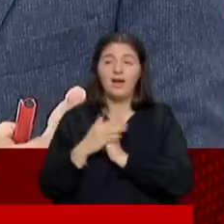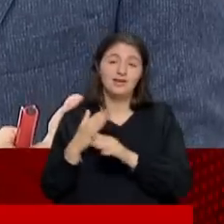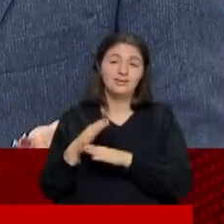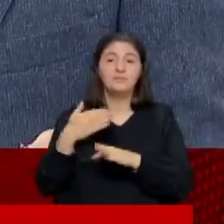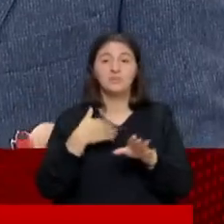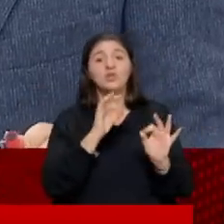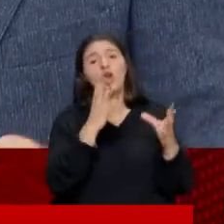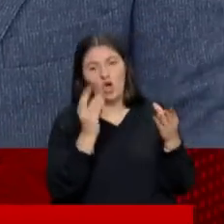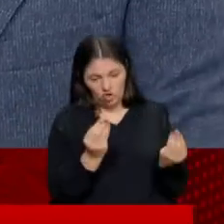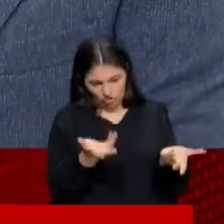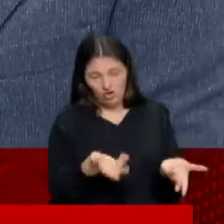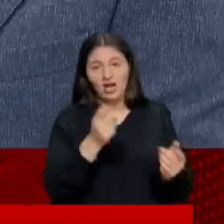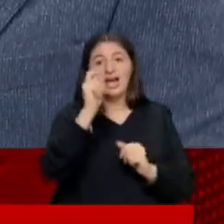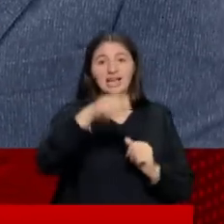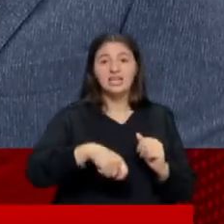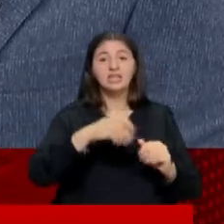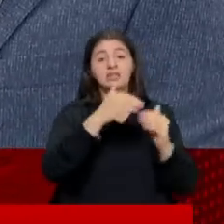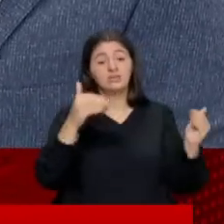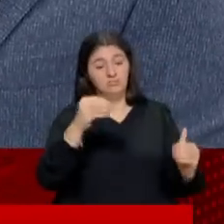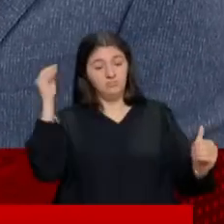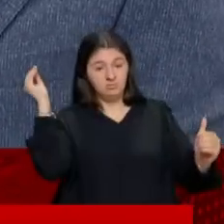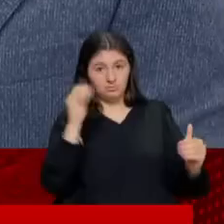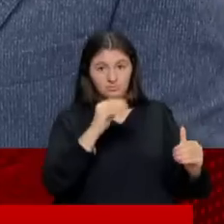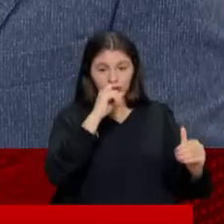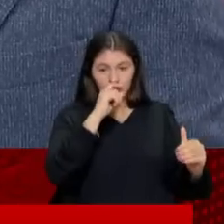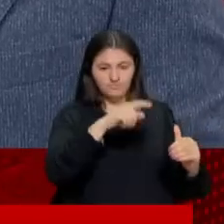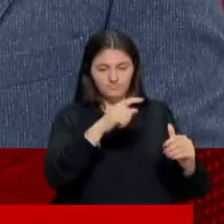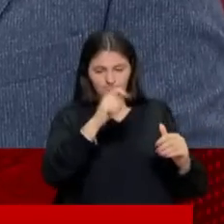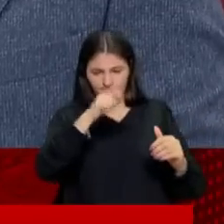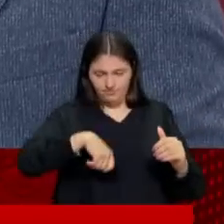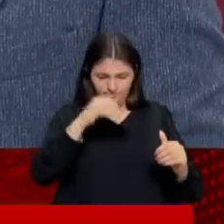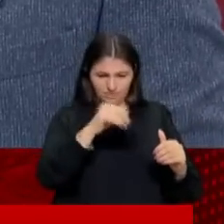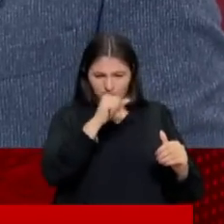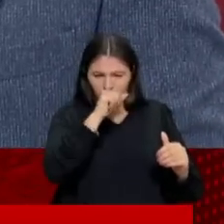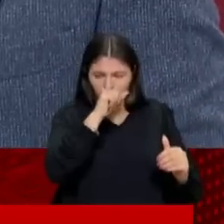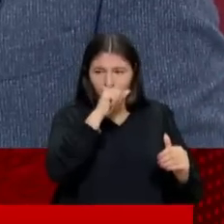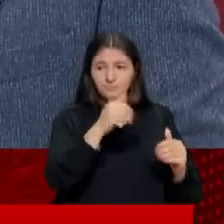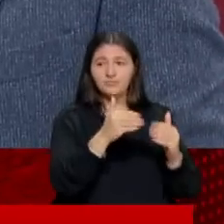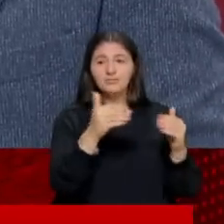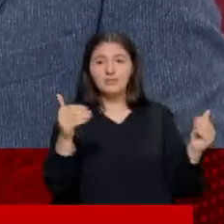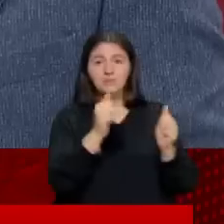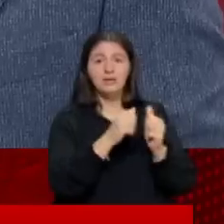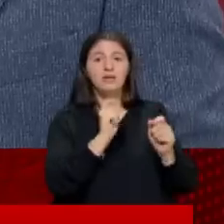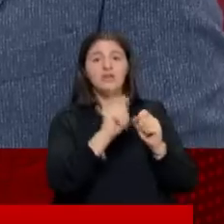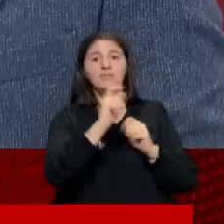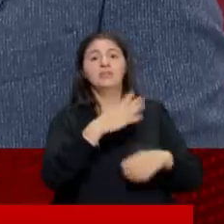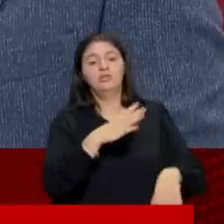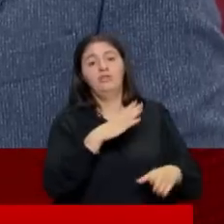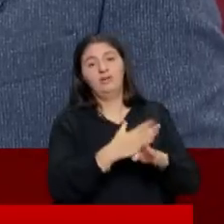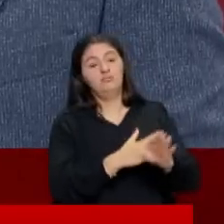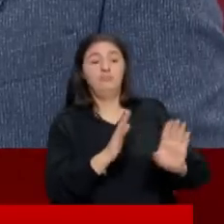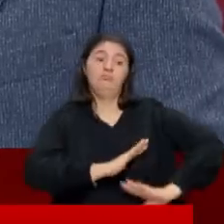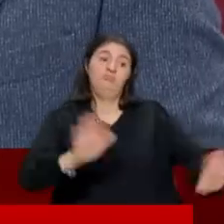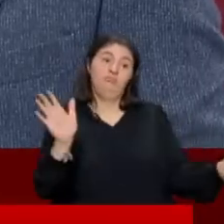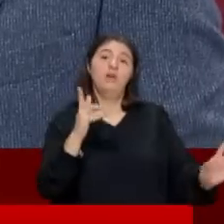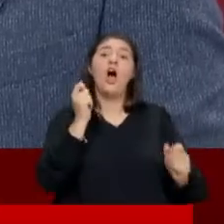bizde de şöyle oluyor kredi kartlarına sınırlama geliyor O kredi kartlarına gelen sınırlamayla tasarruf etmesi isteniyor vatandaşın